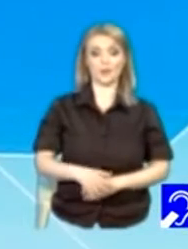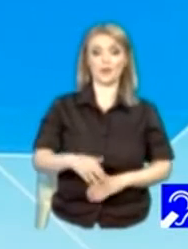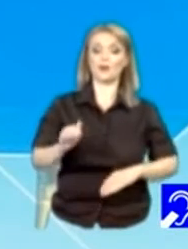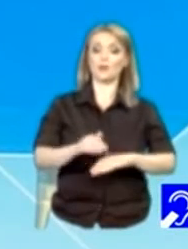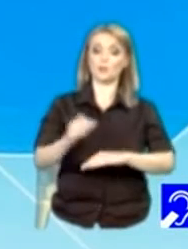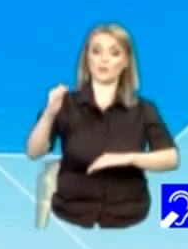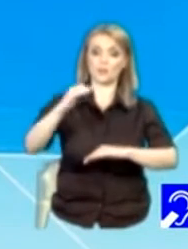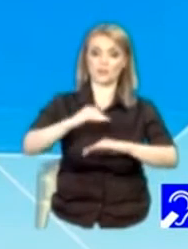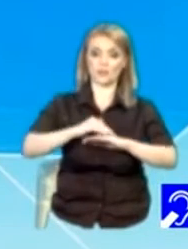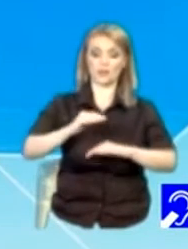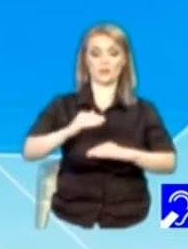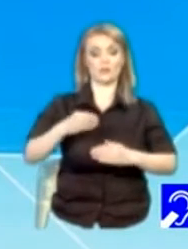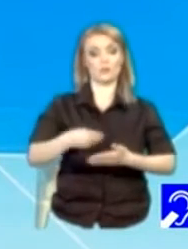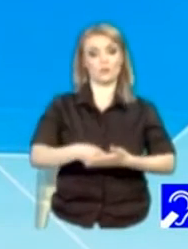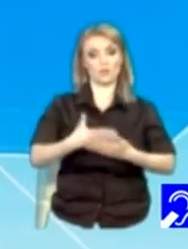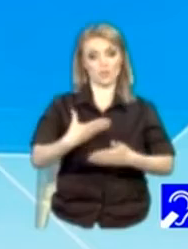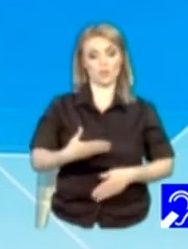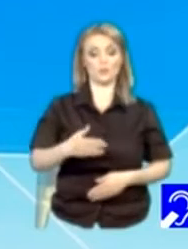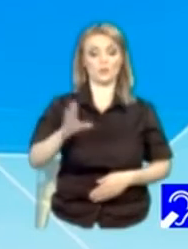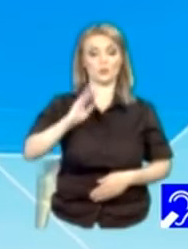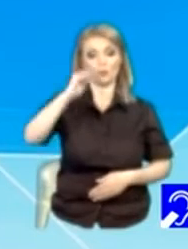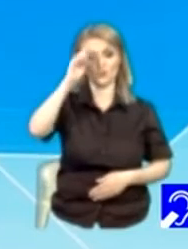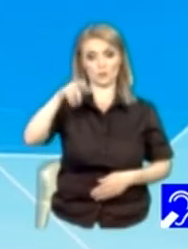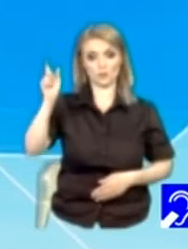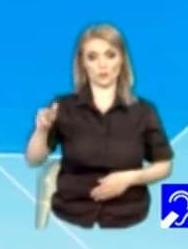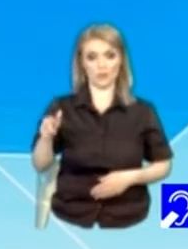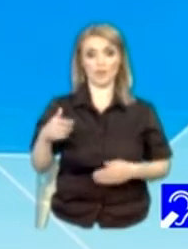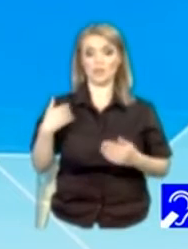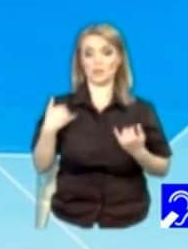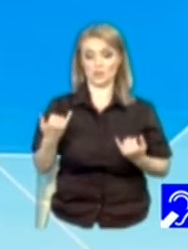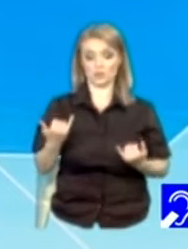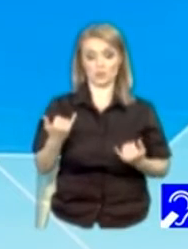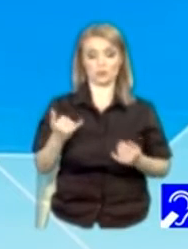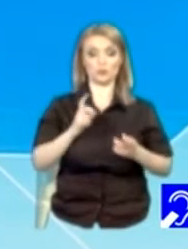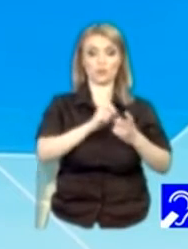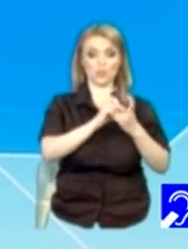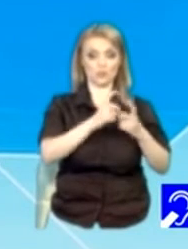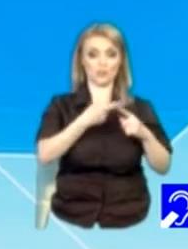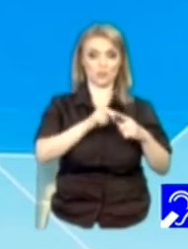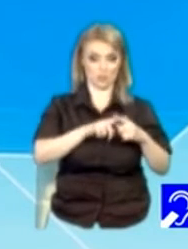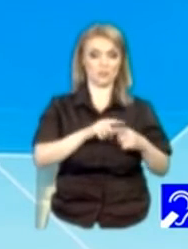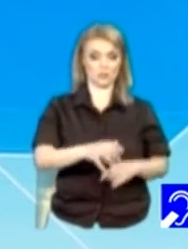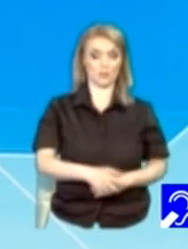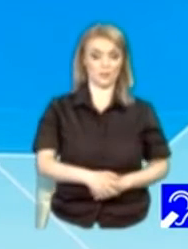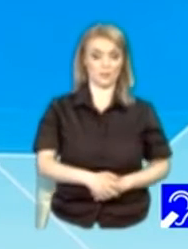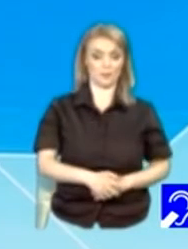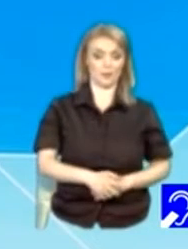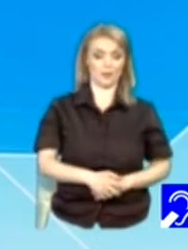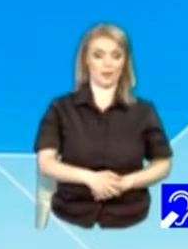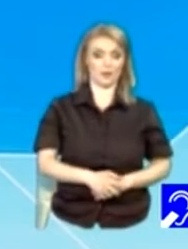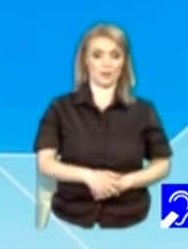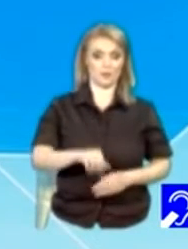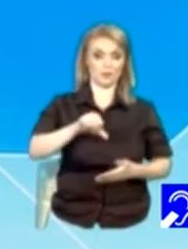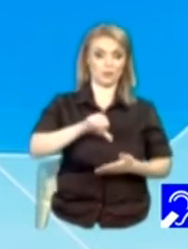dragi conaționali! Am venit în această bătălie pentru că am certitudinea să cred